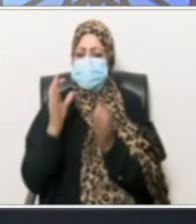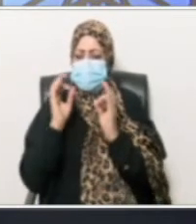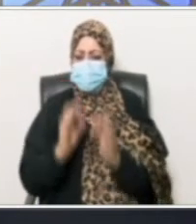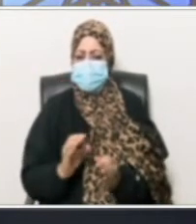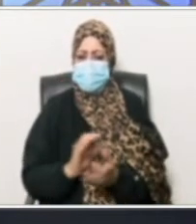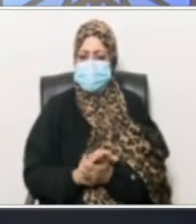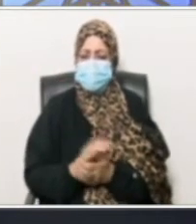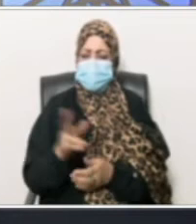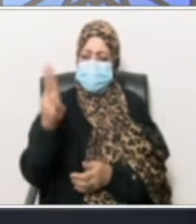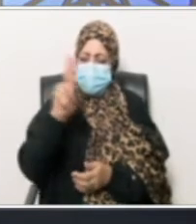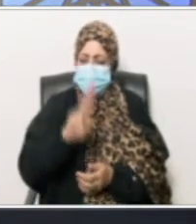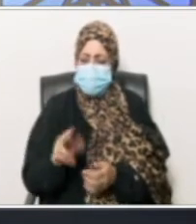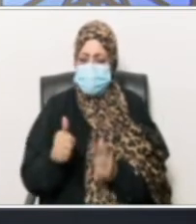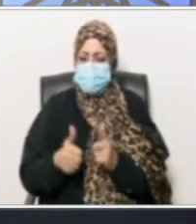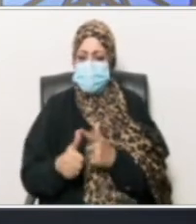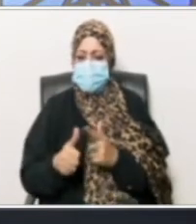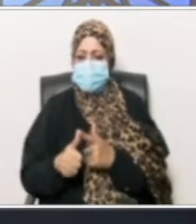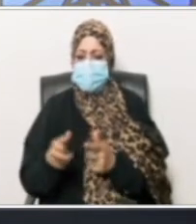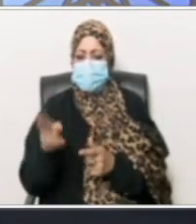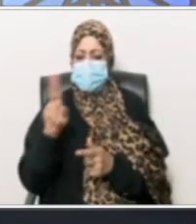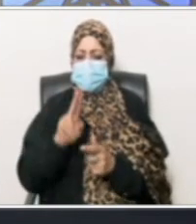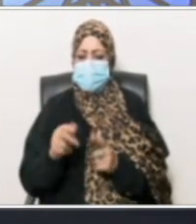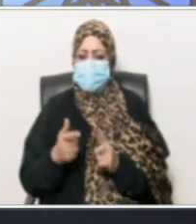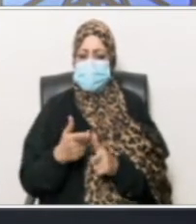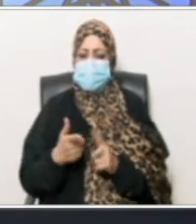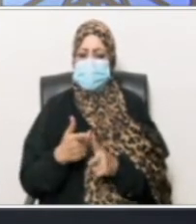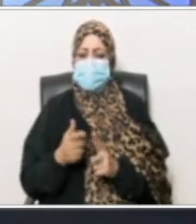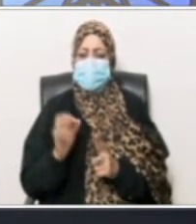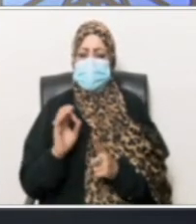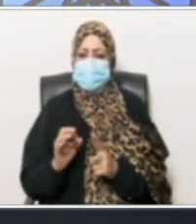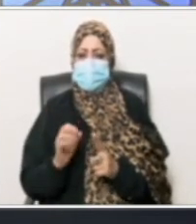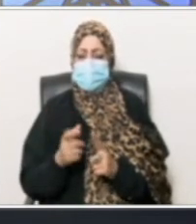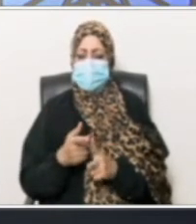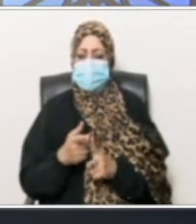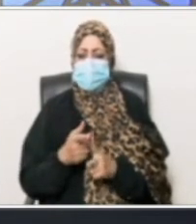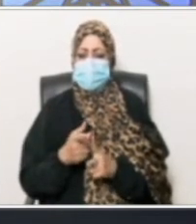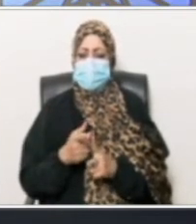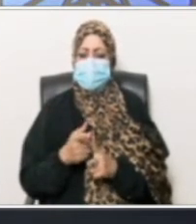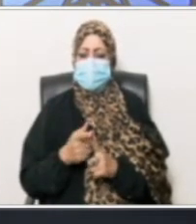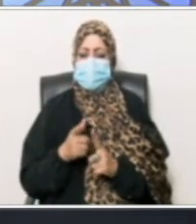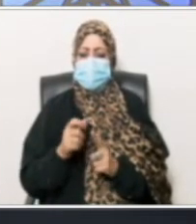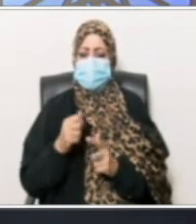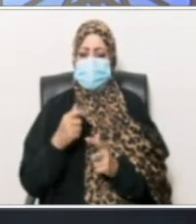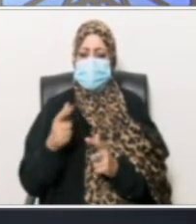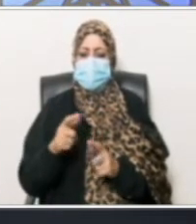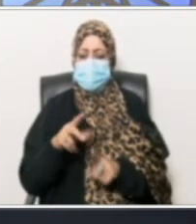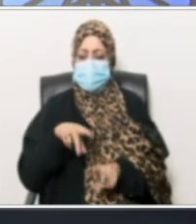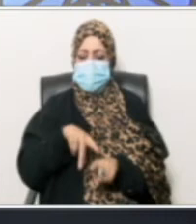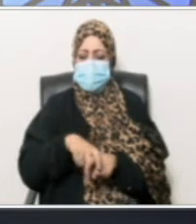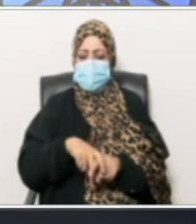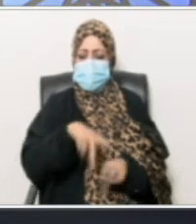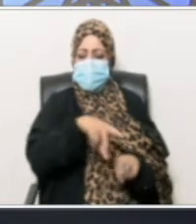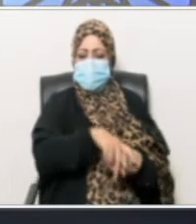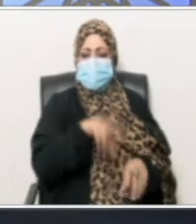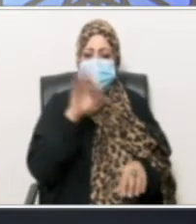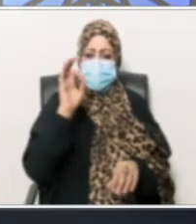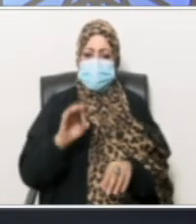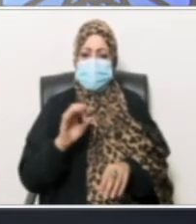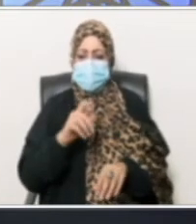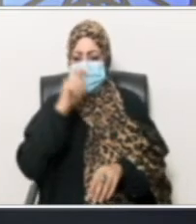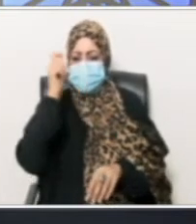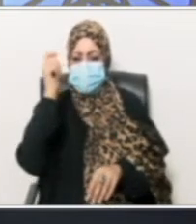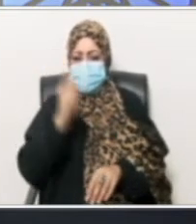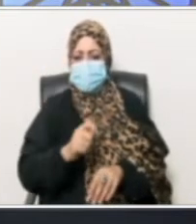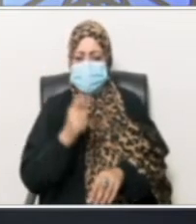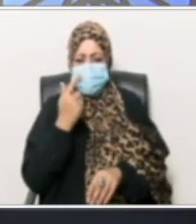الثاني، معاوية الظالم ينتقض إيمانه. مش عارف حتى هي العبارة هذه طالعة من سماحة